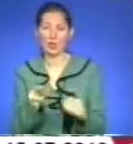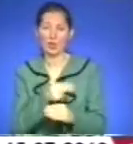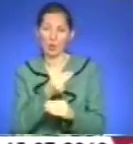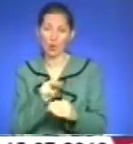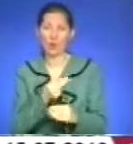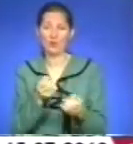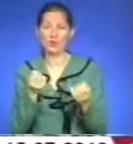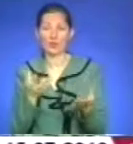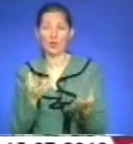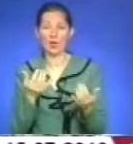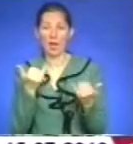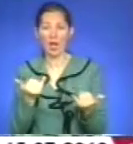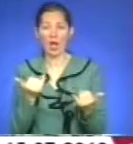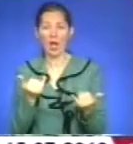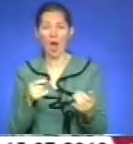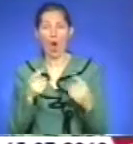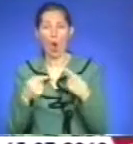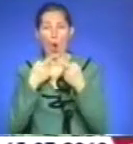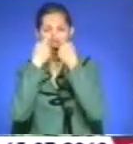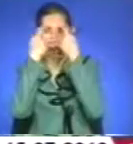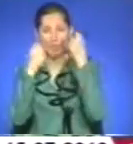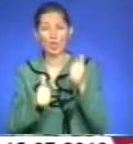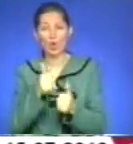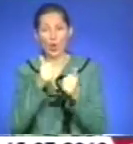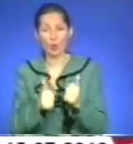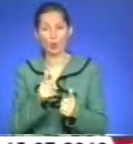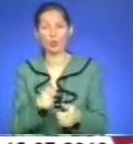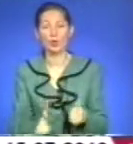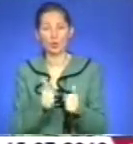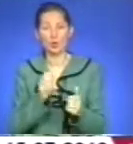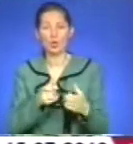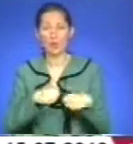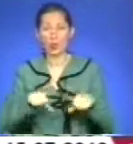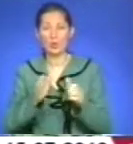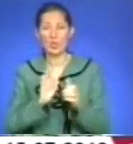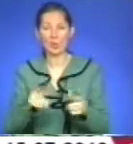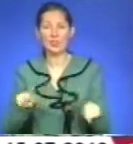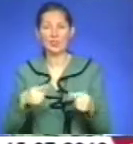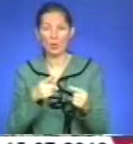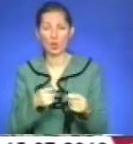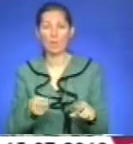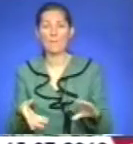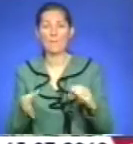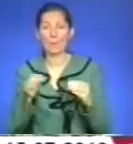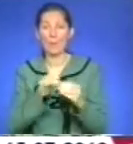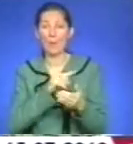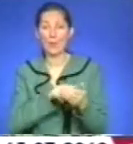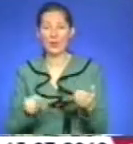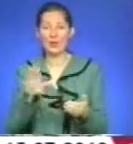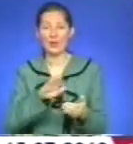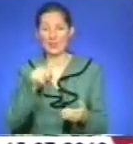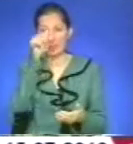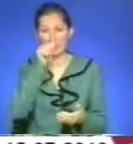вже оголосили конкурс. Конкурсна комісія буде створена і підведемо підсумки у вересні місяці,